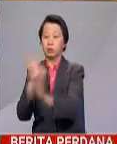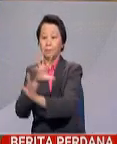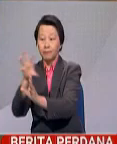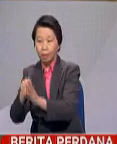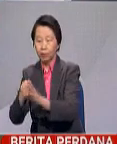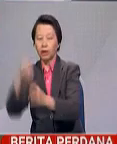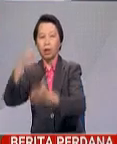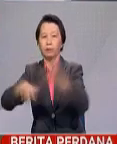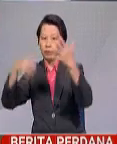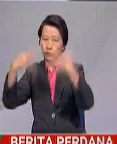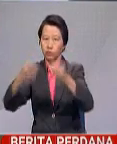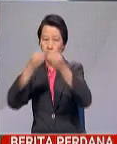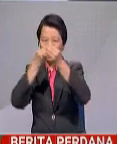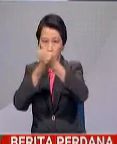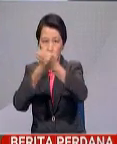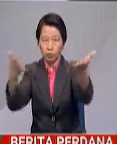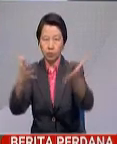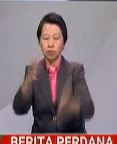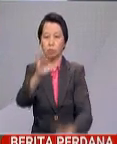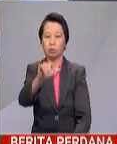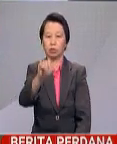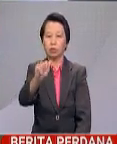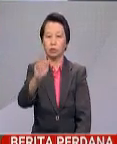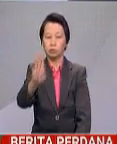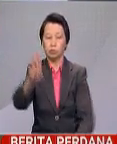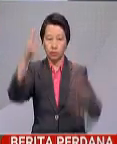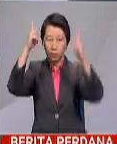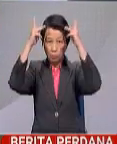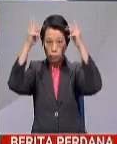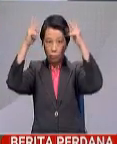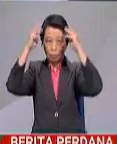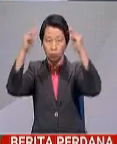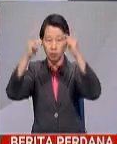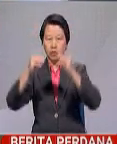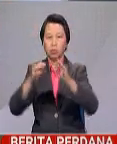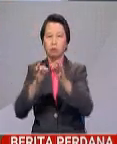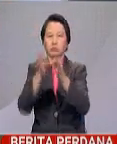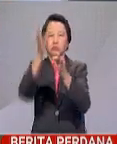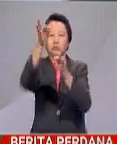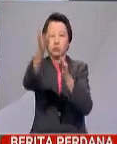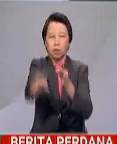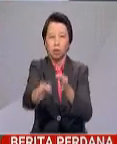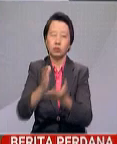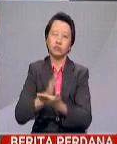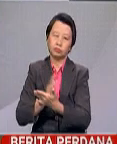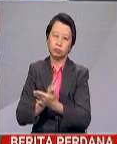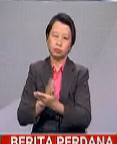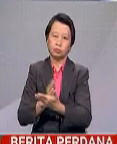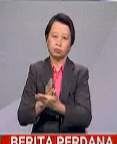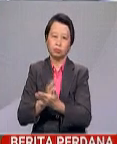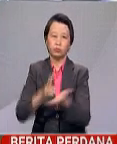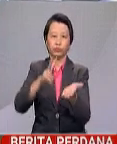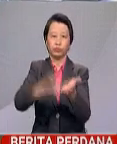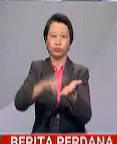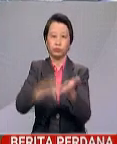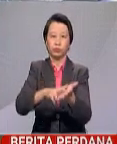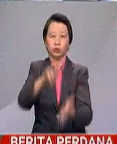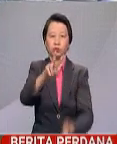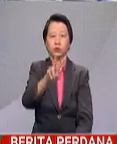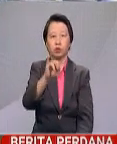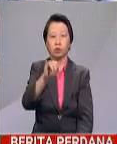telah diumumkan oleh Yang Amat Berhormat Perdana Menteri, penangguhan sementara